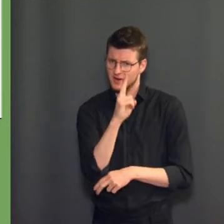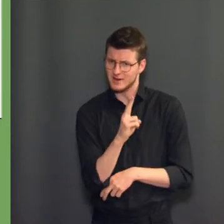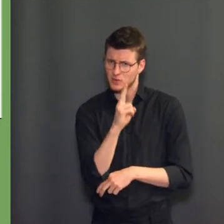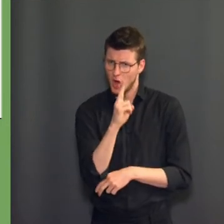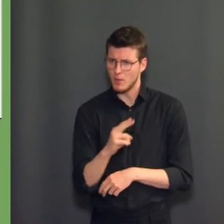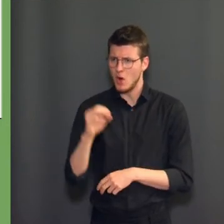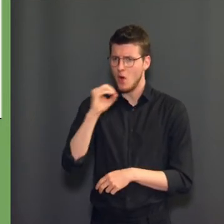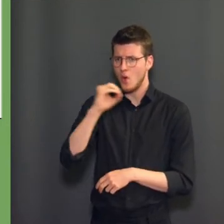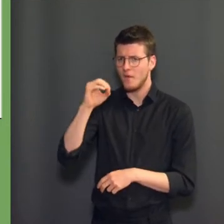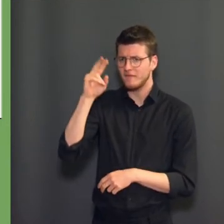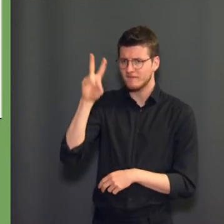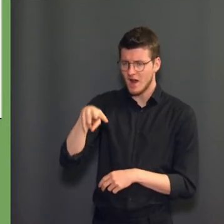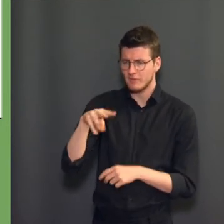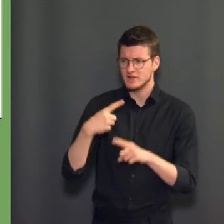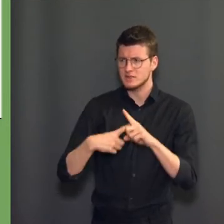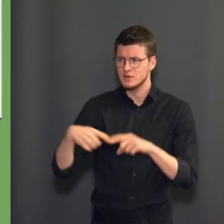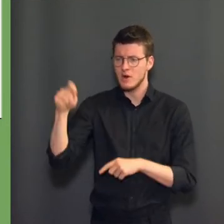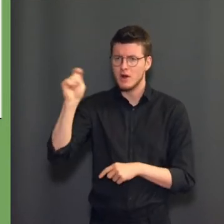Antwerpen.